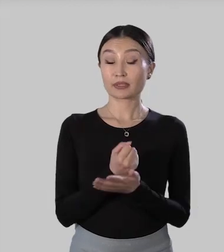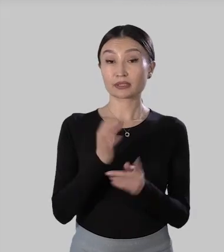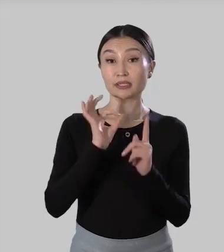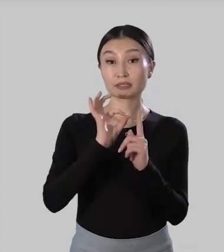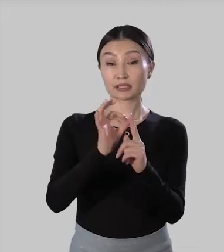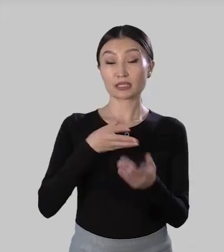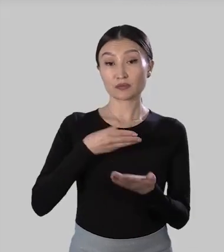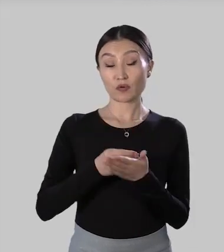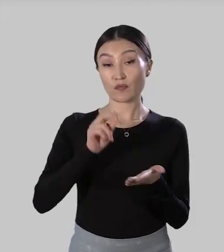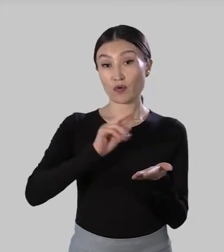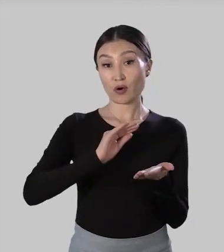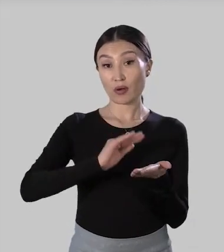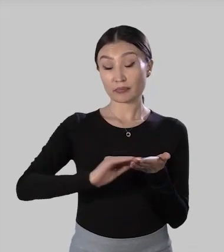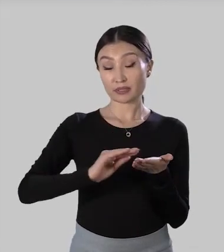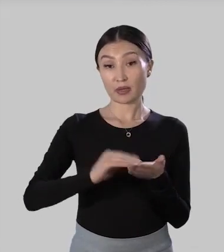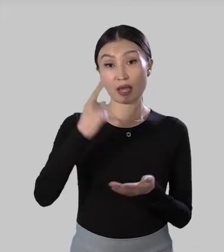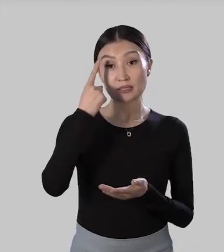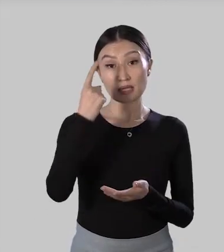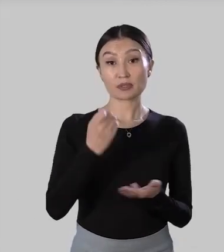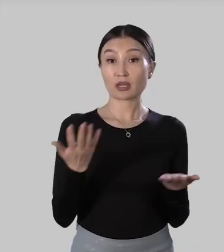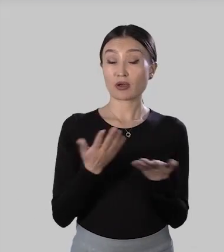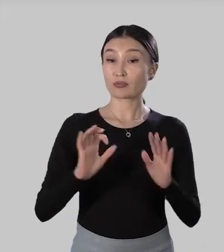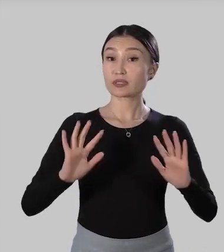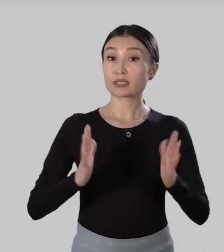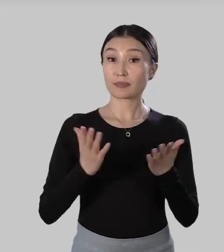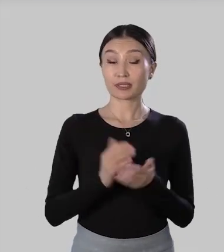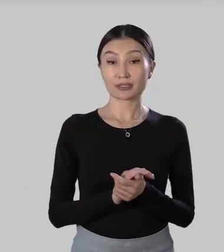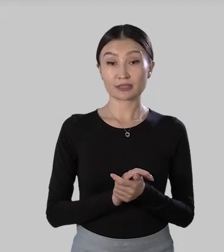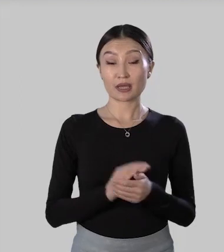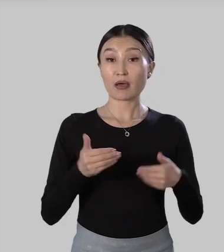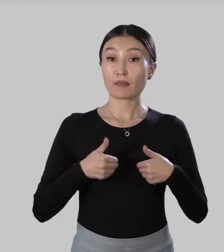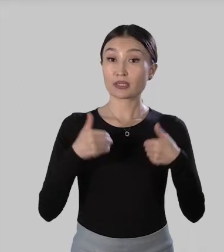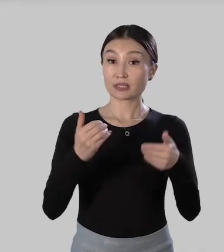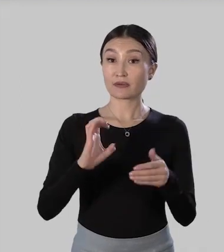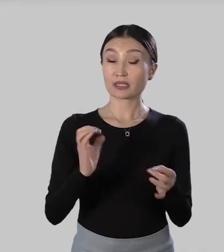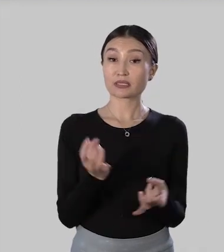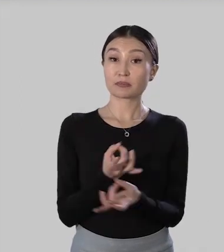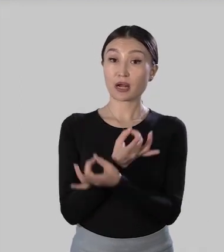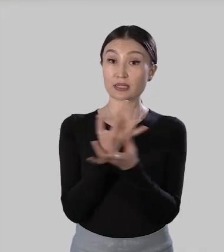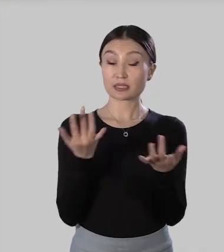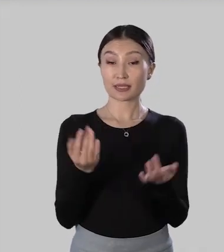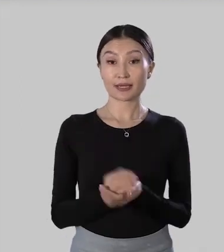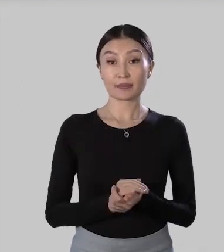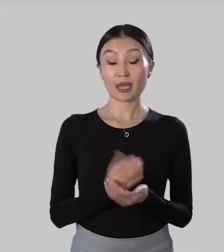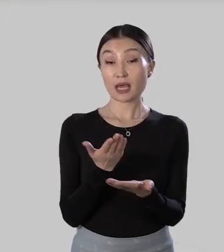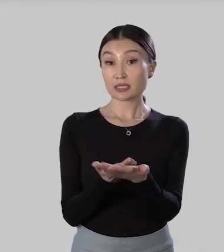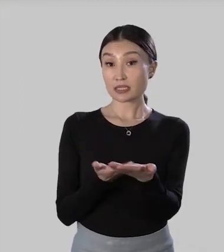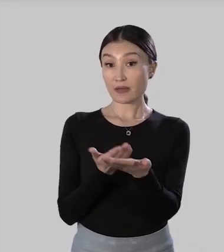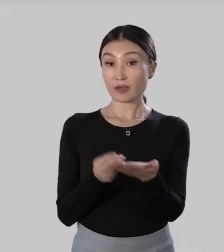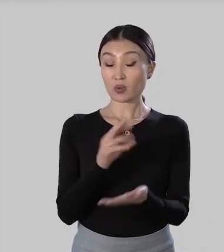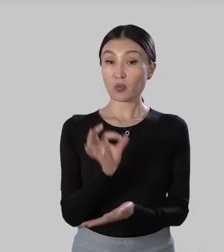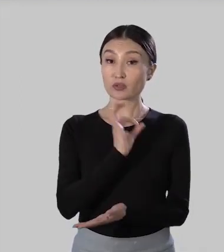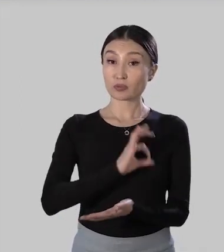Определите цель своего послания. Сообщение о каком-либо событии, поздравление с праздником, совет